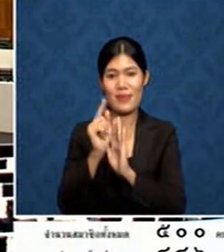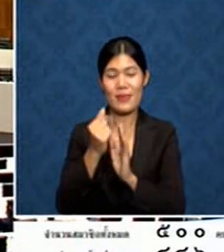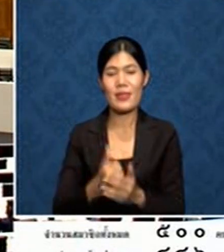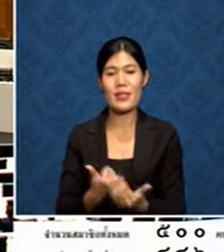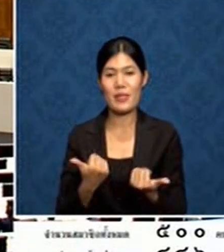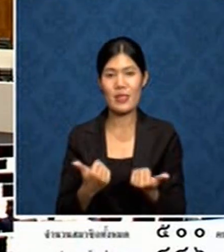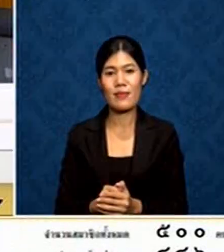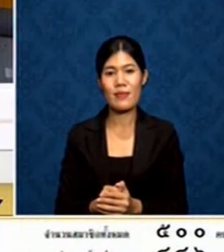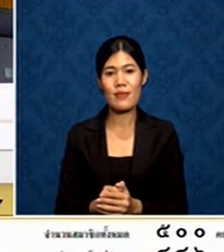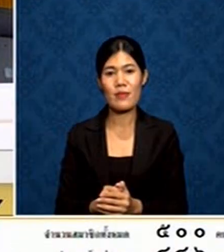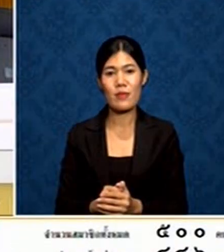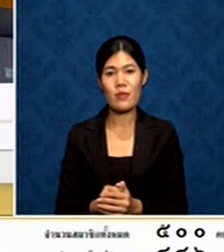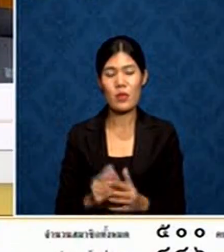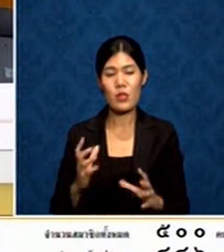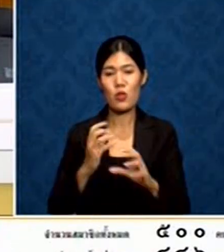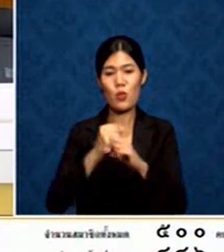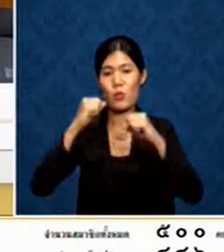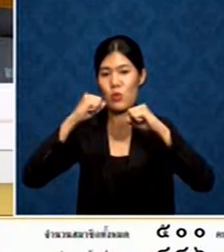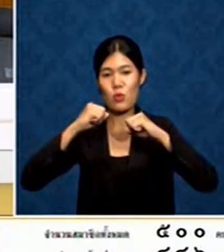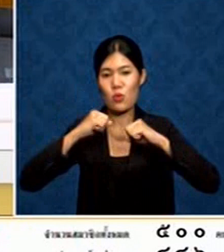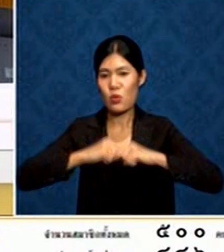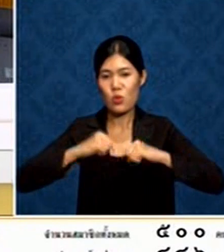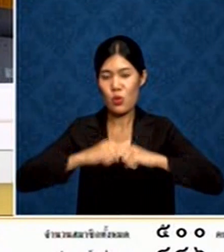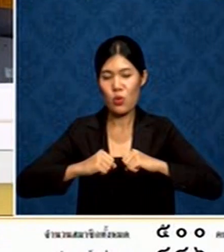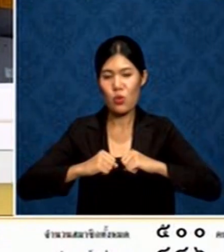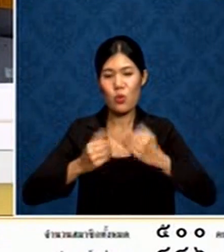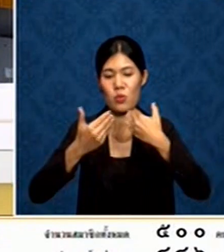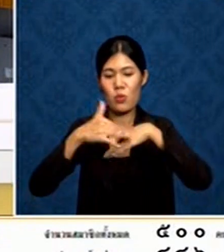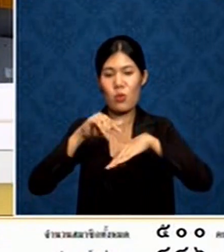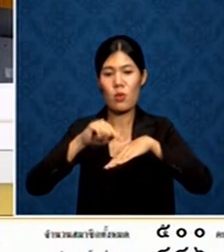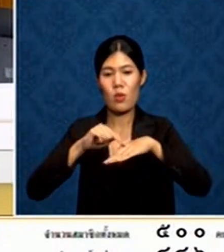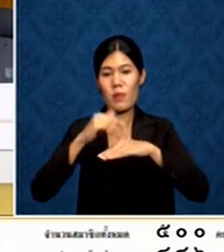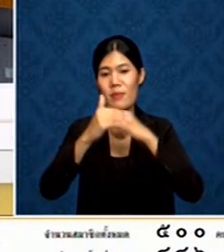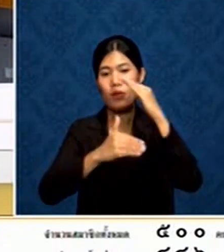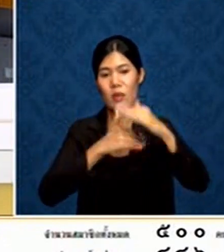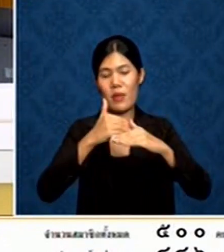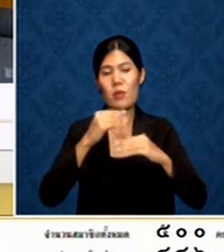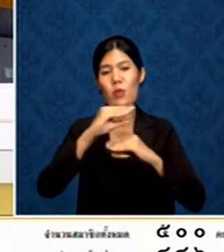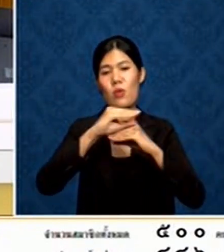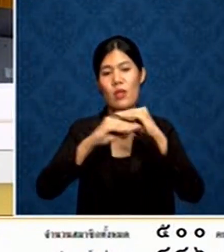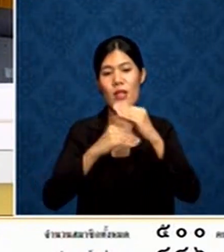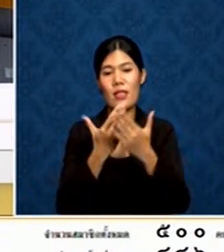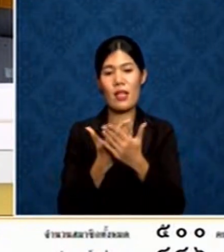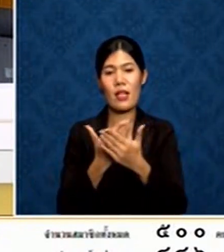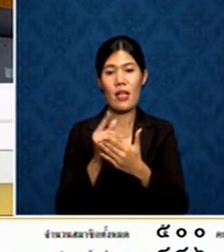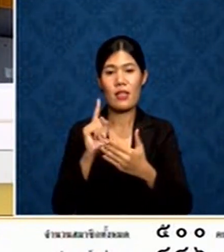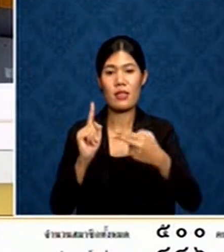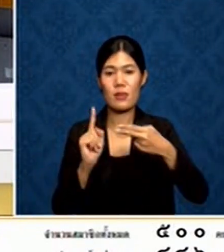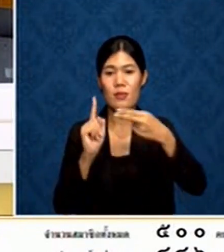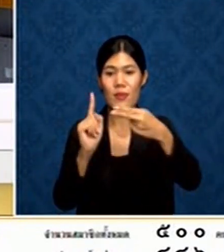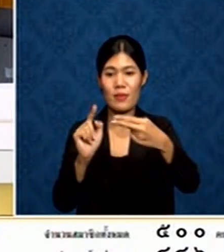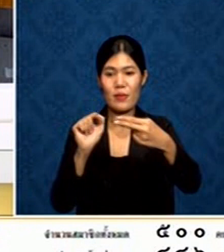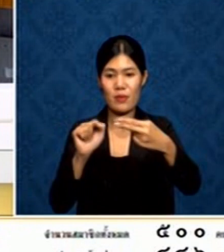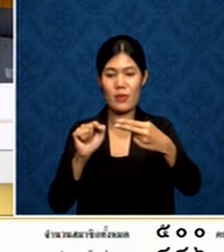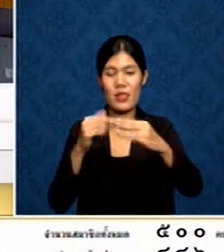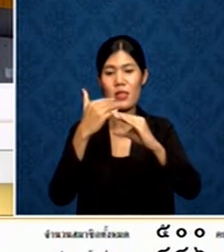ให้บัตรประจำตัวดิจิทัลสามารถใช้ล็อกอินทุกบริการของรัฐได้ในอนาคตจะมีการยืนยันตัวตนผ่านโทรศัพท์มือ